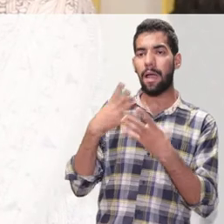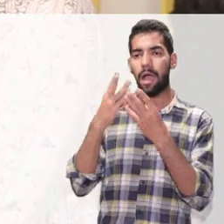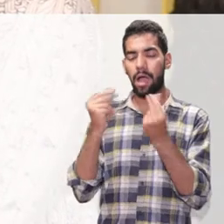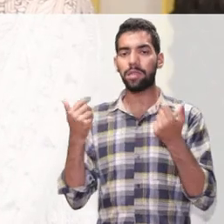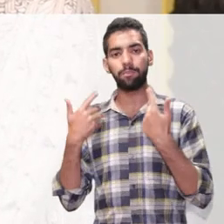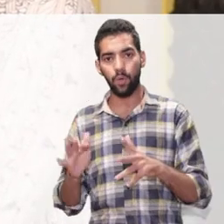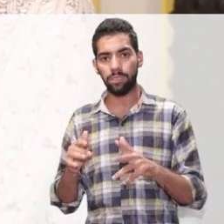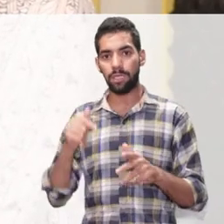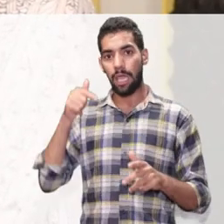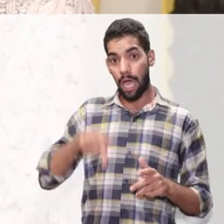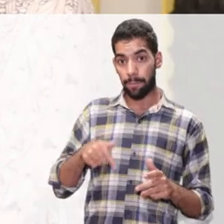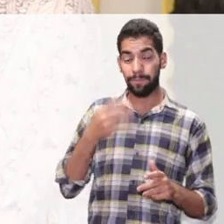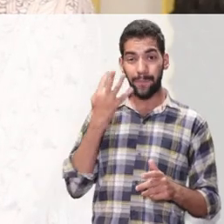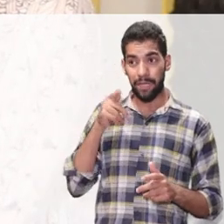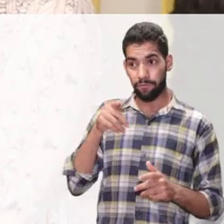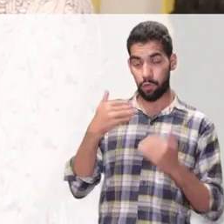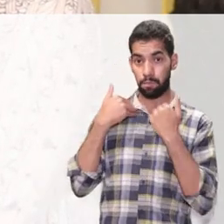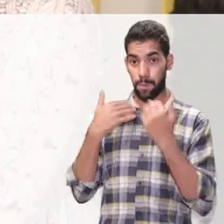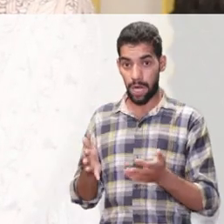तरीका है